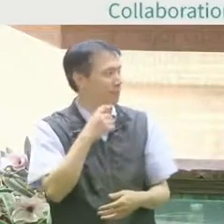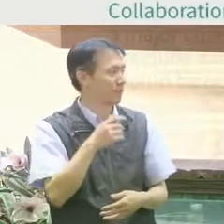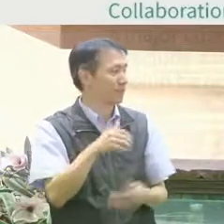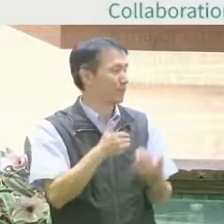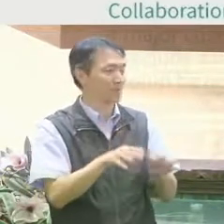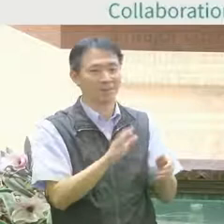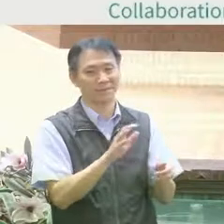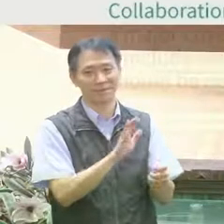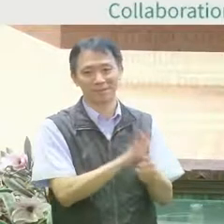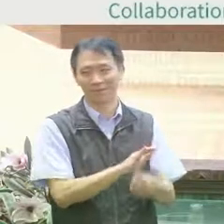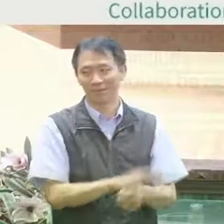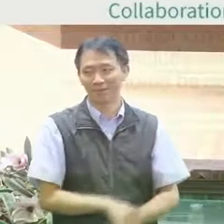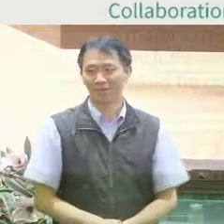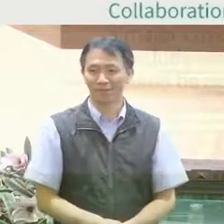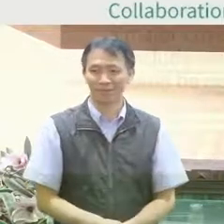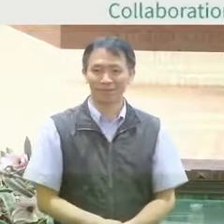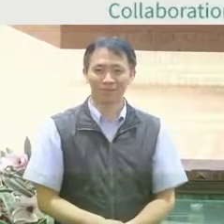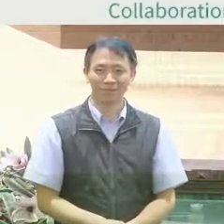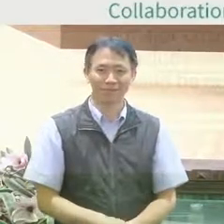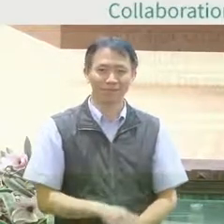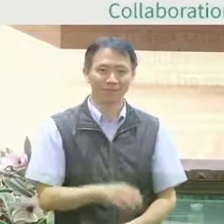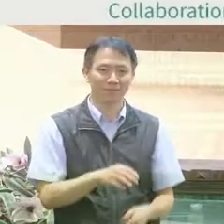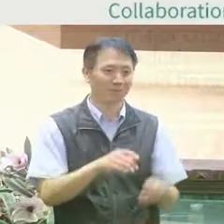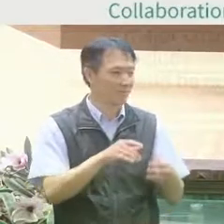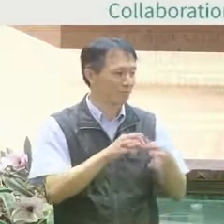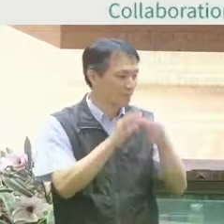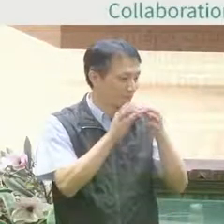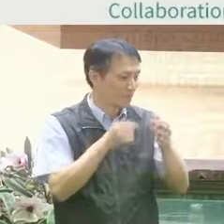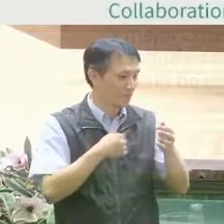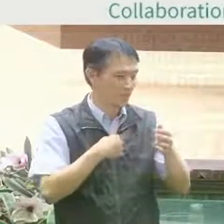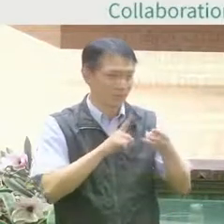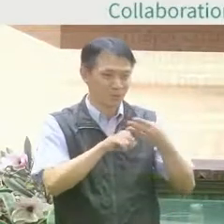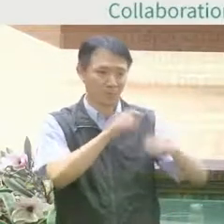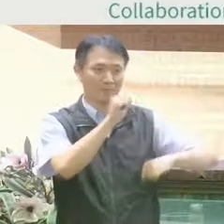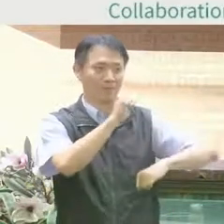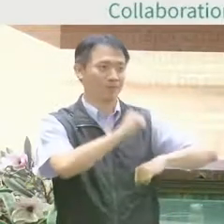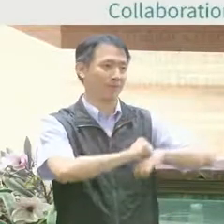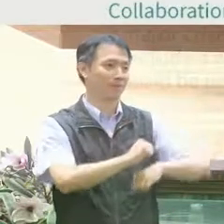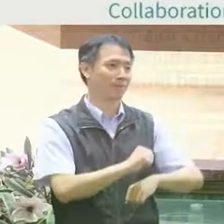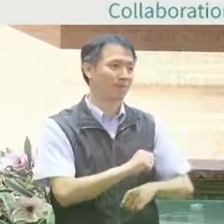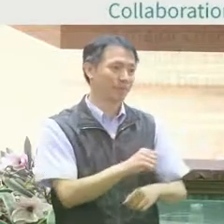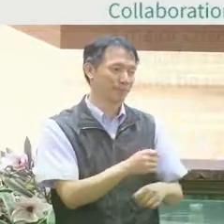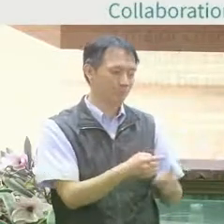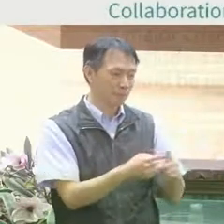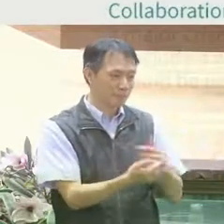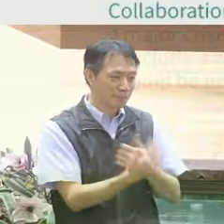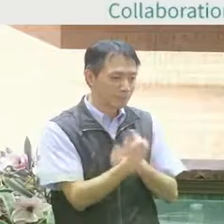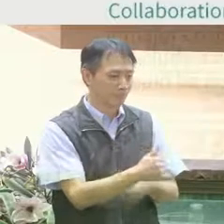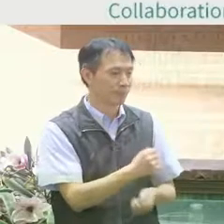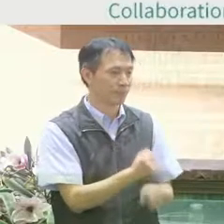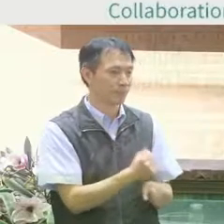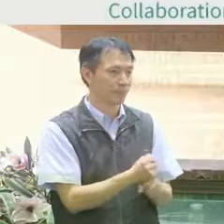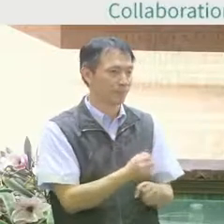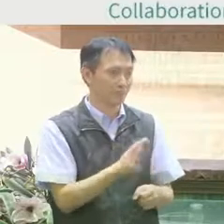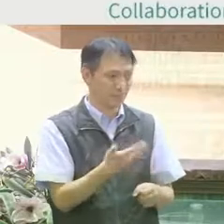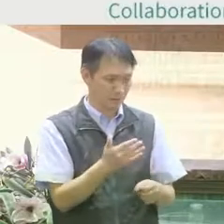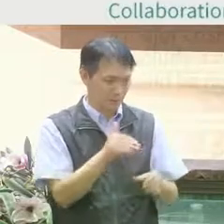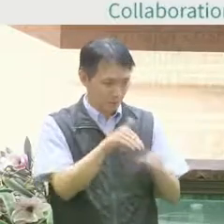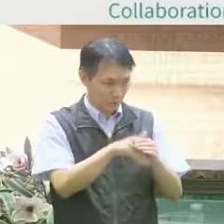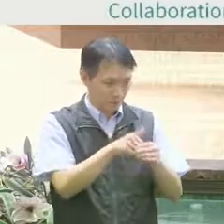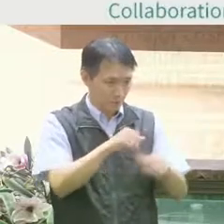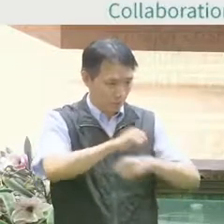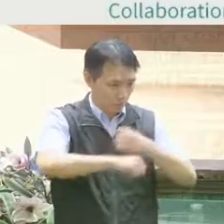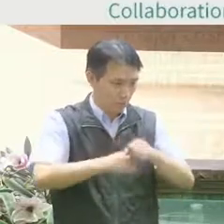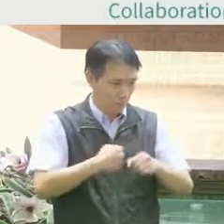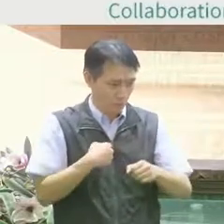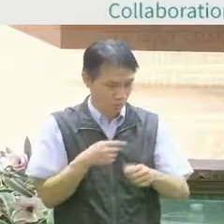了。还有因为组织上我是主办方外部的人，但我在这个投票活动有重要